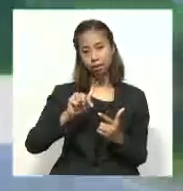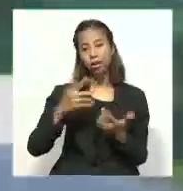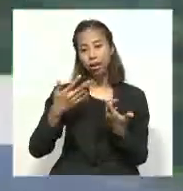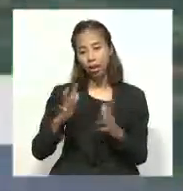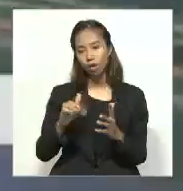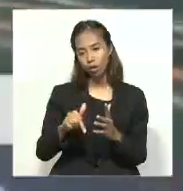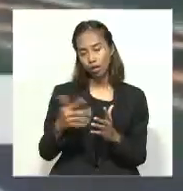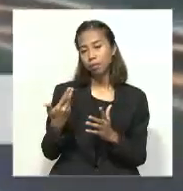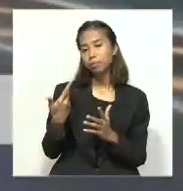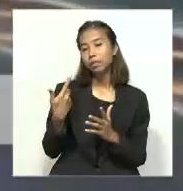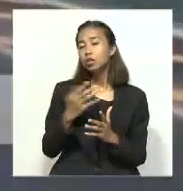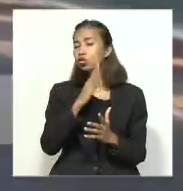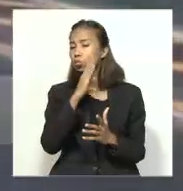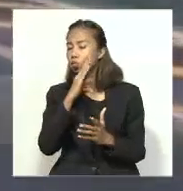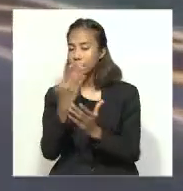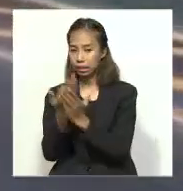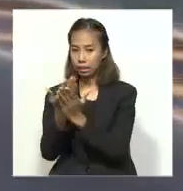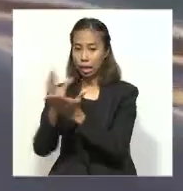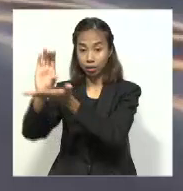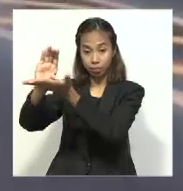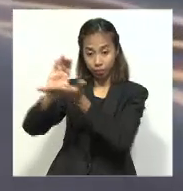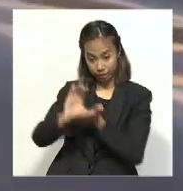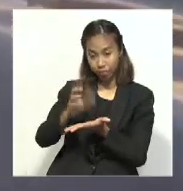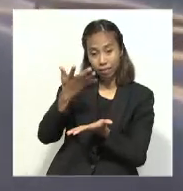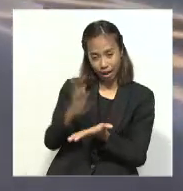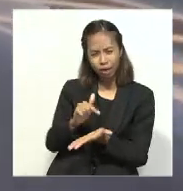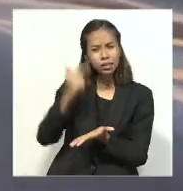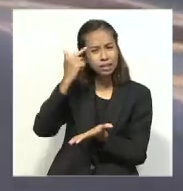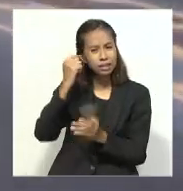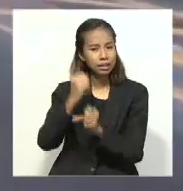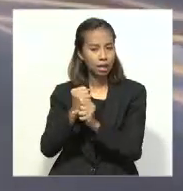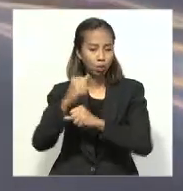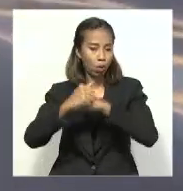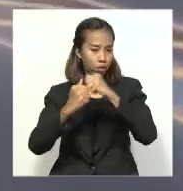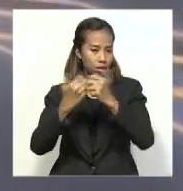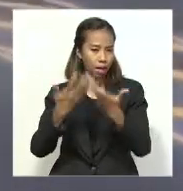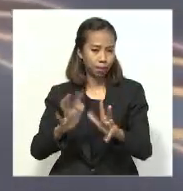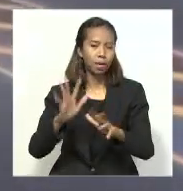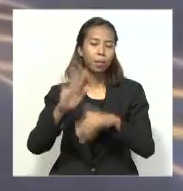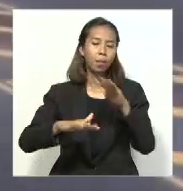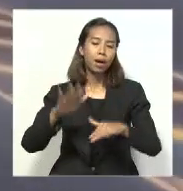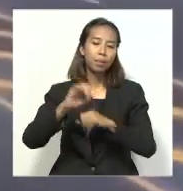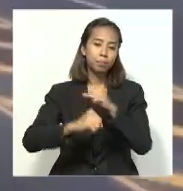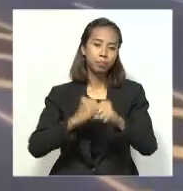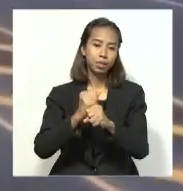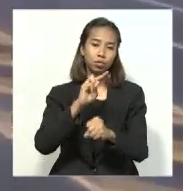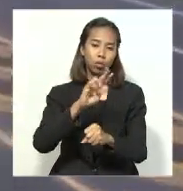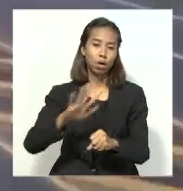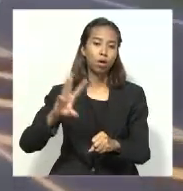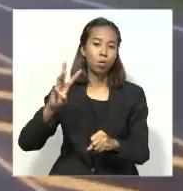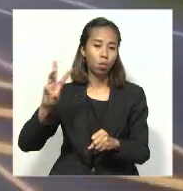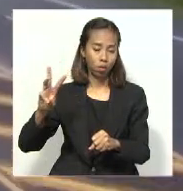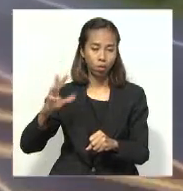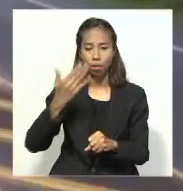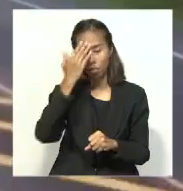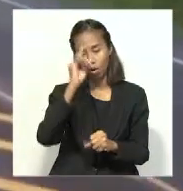หากได้รับการอนุมัติงบประมาณแล้วจะสามารถก่อสร้างแล้วเสร็จในปี2566ซึ่งจะเป็นการเชื่อ